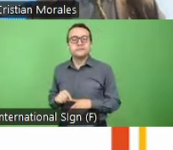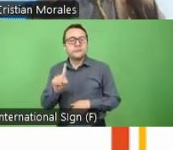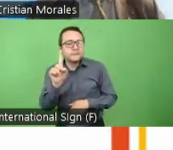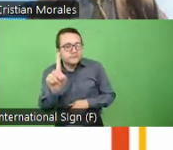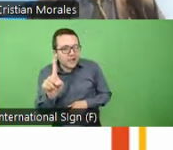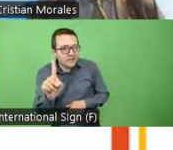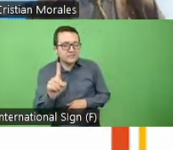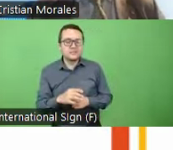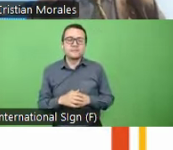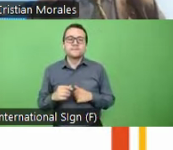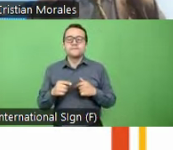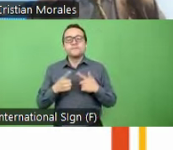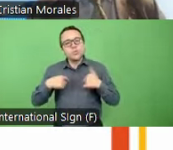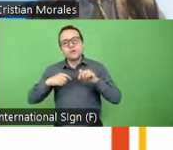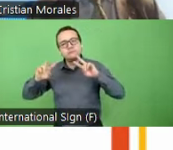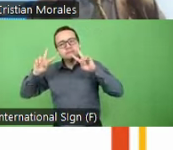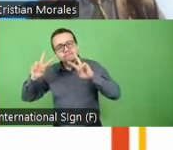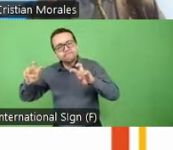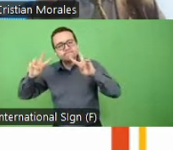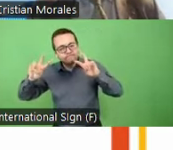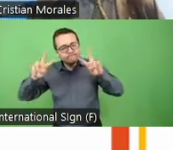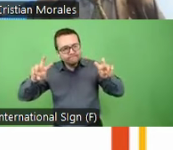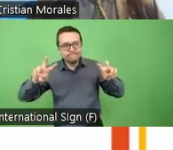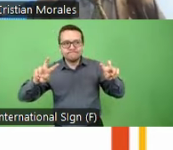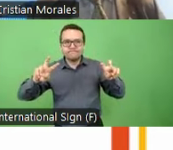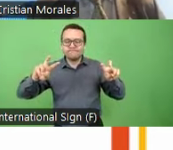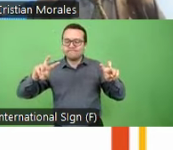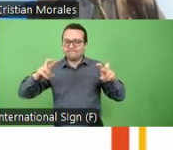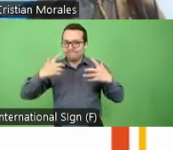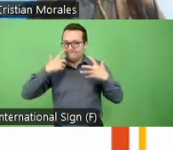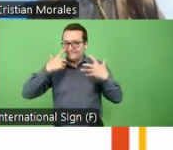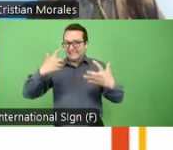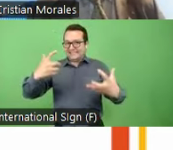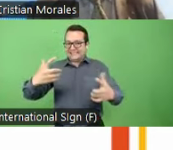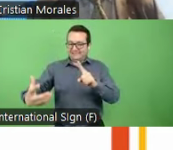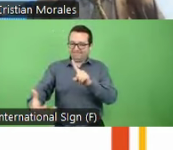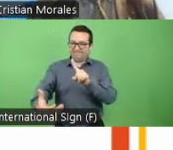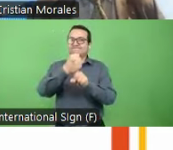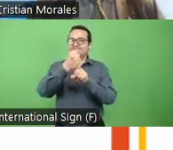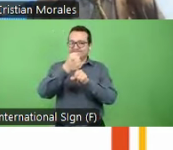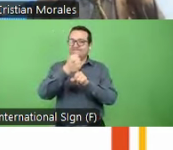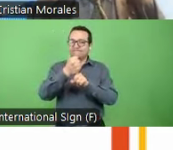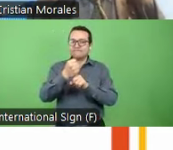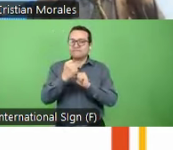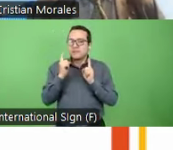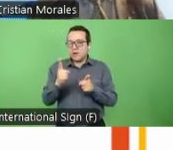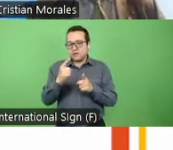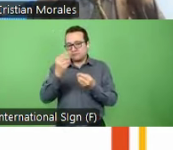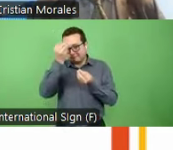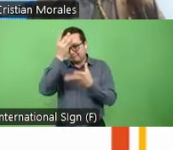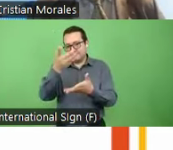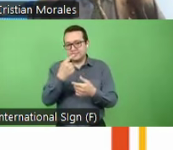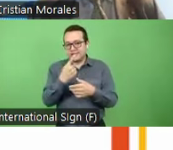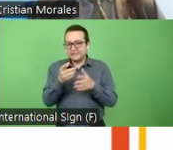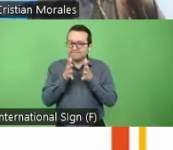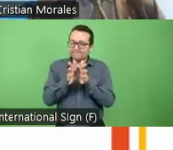assumer, descubrimientos, justement. revelaciones o importante información que D'un tenemos que autre incorporar en la côté, il y mesa a a la aussi des hora